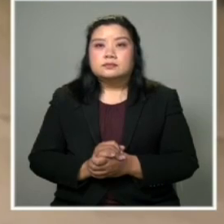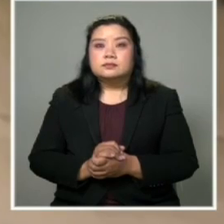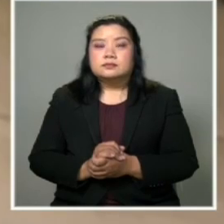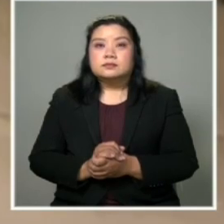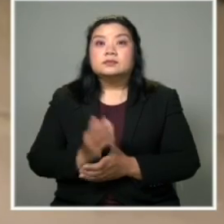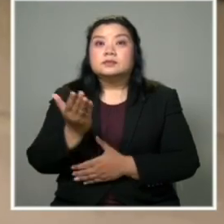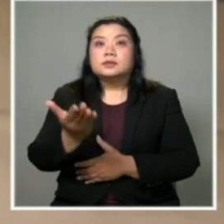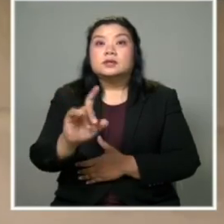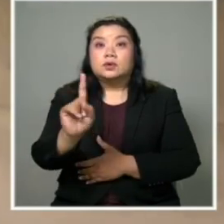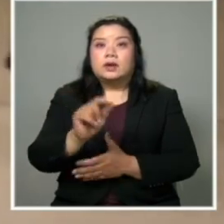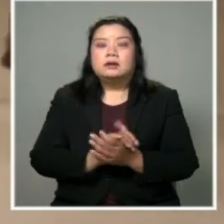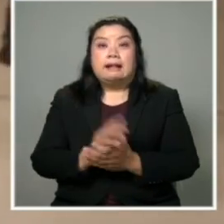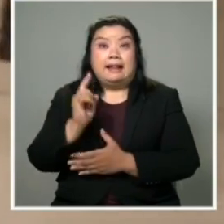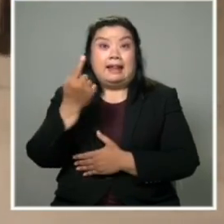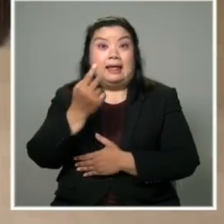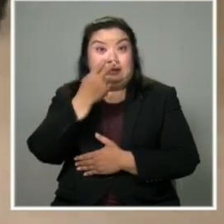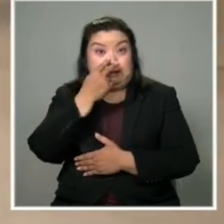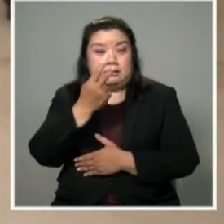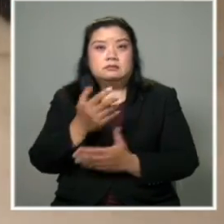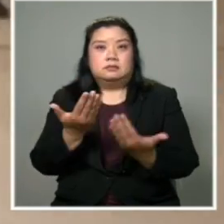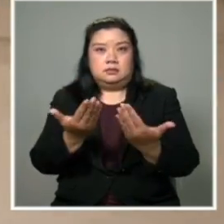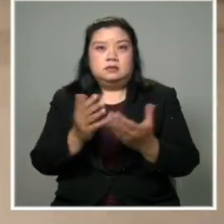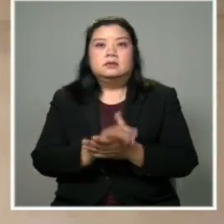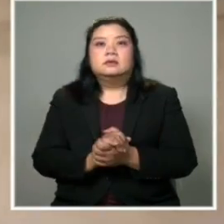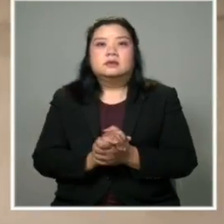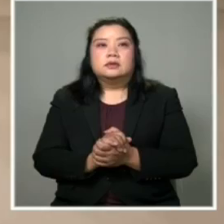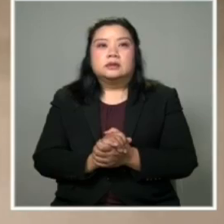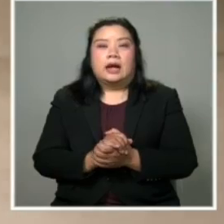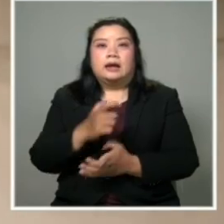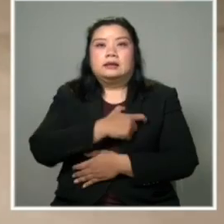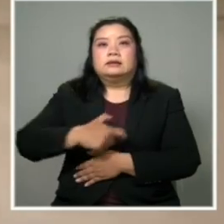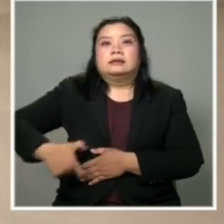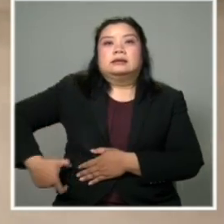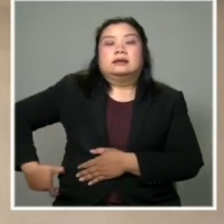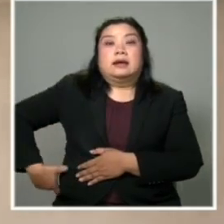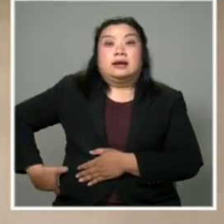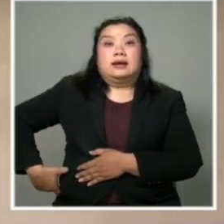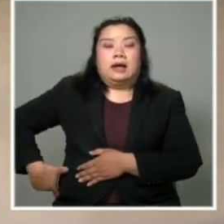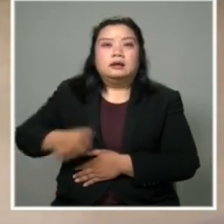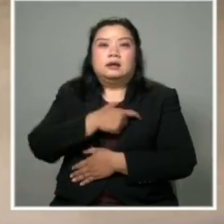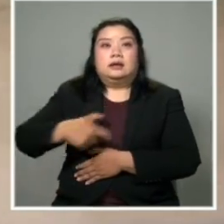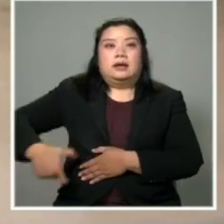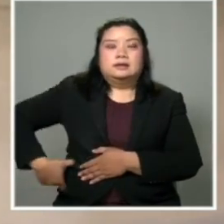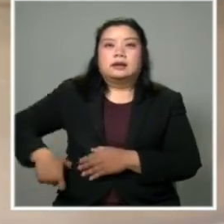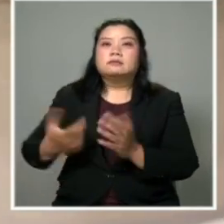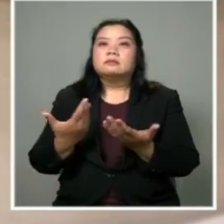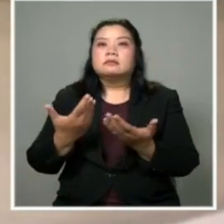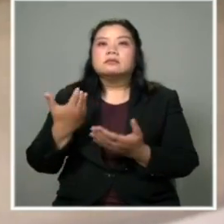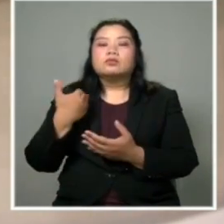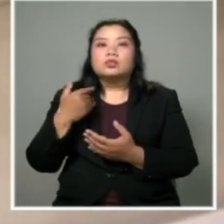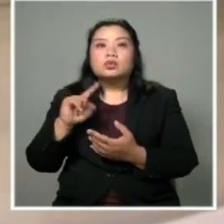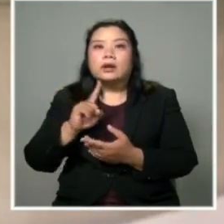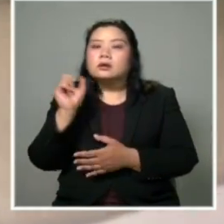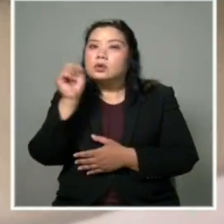เริ่มต้นกันที่คลิปแรกนี้นะครับคุณกระหม่อมหญิงอุบลรัตน์ราชกัญญาสิริวัฒนาพรรณวดีทรงโพสต์คลิปวิดีโอใ